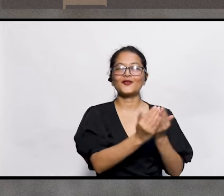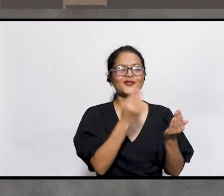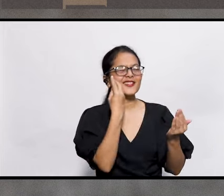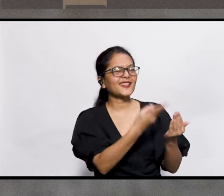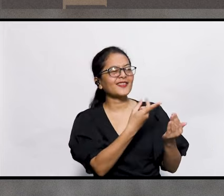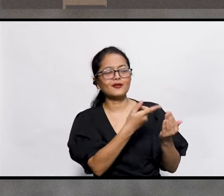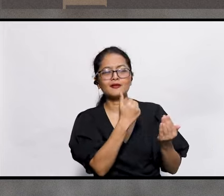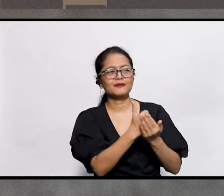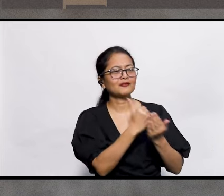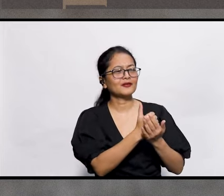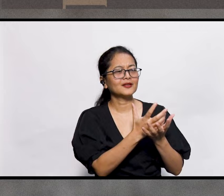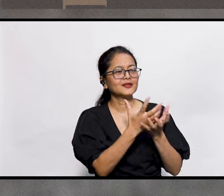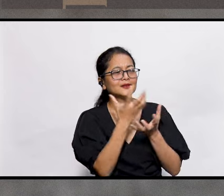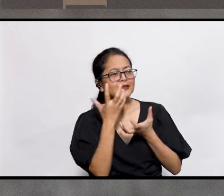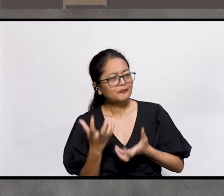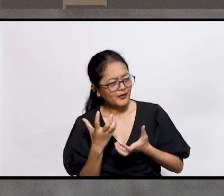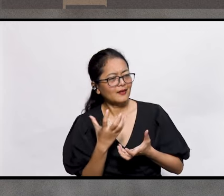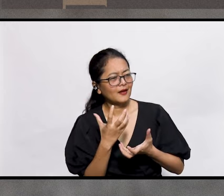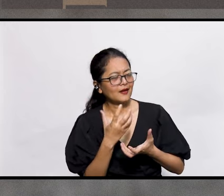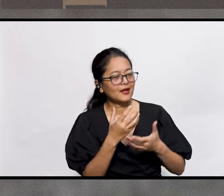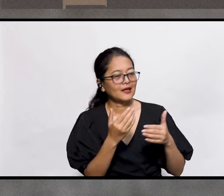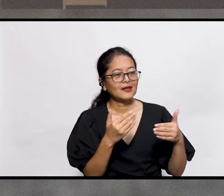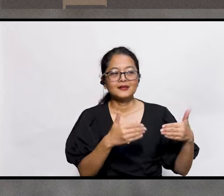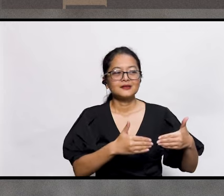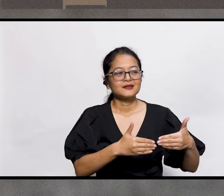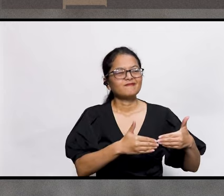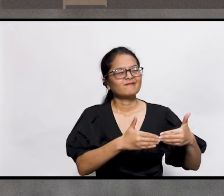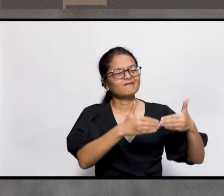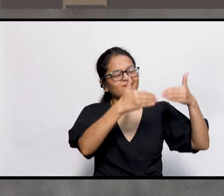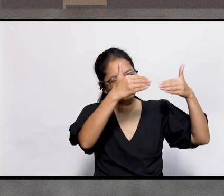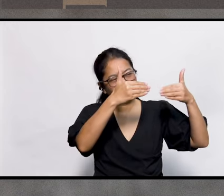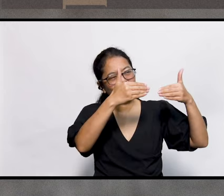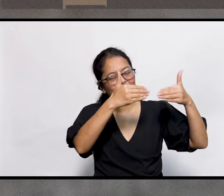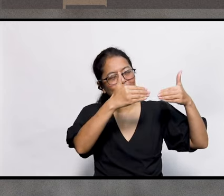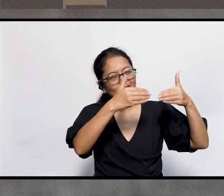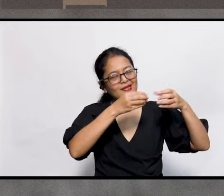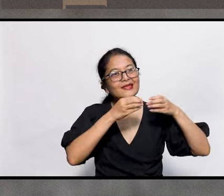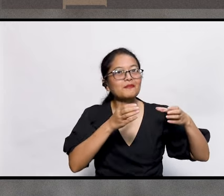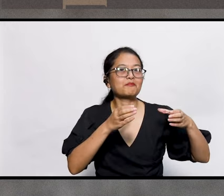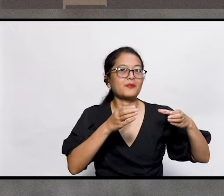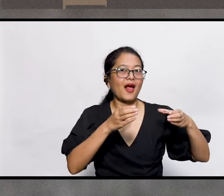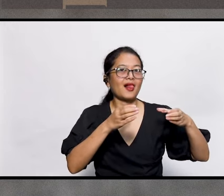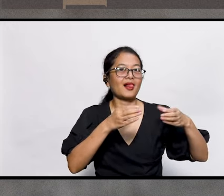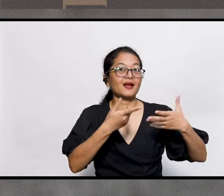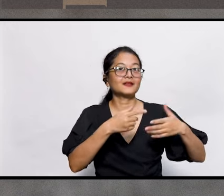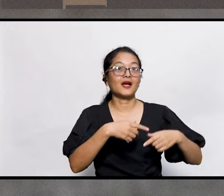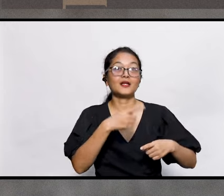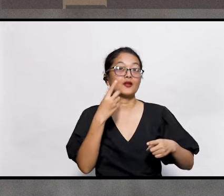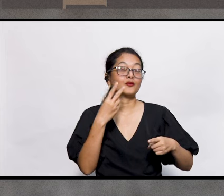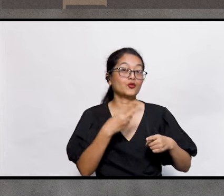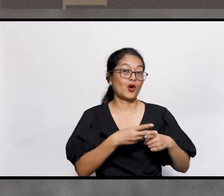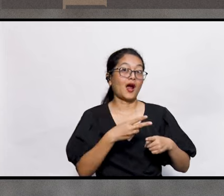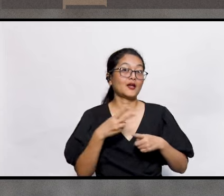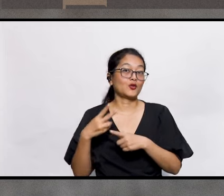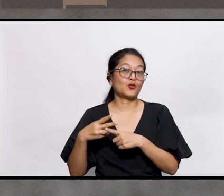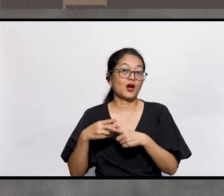it's so heavy tembok yeriko dua lapisan bayangan lapisan pertama tebalnya